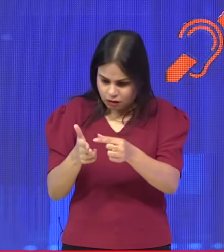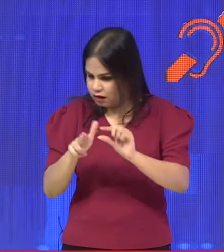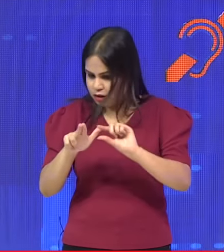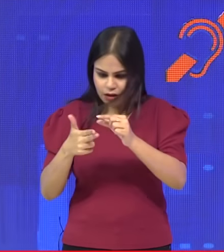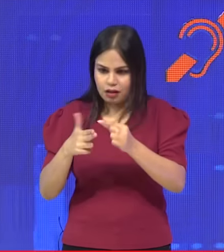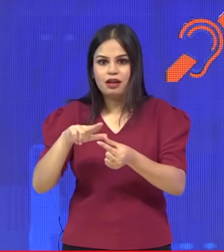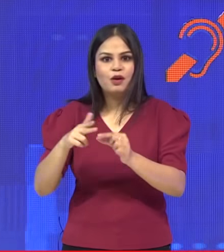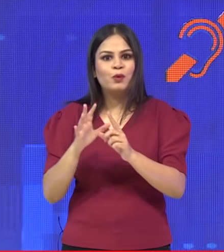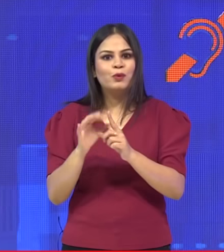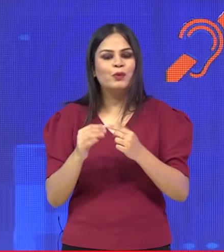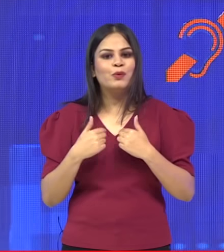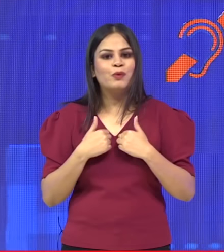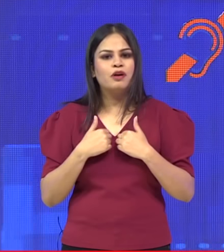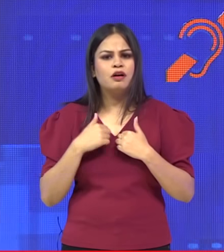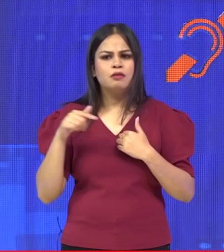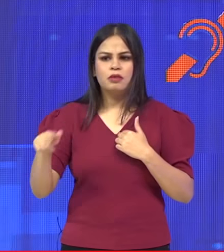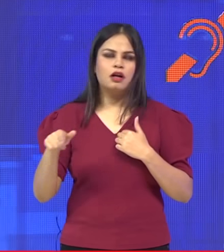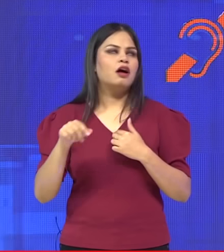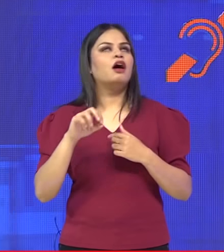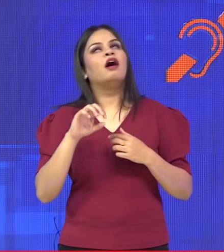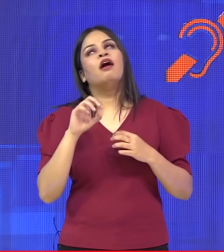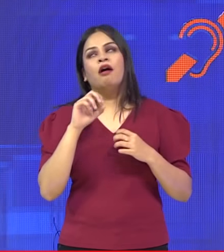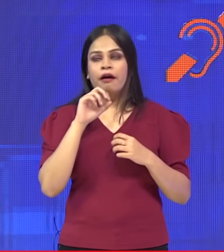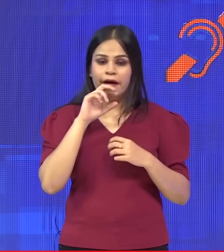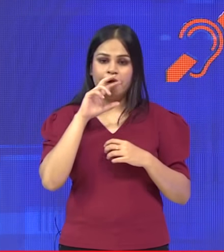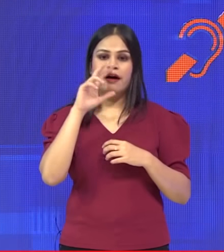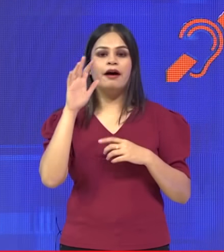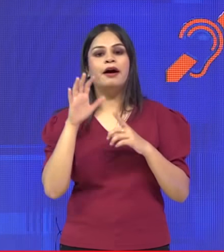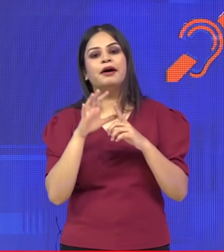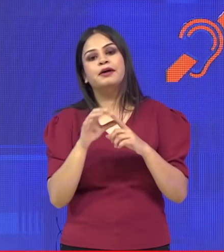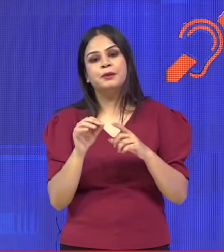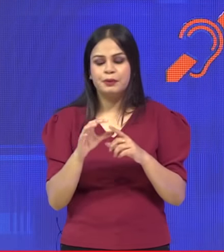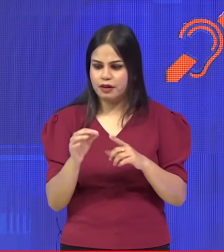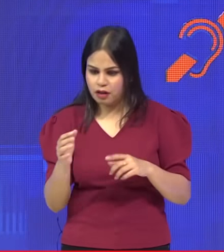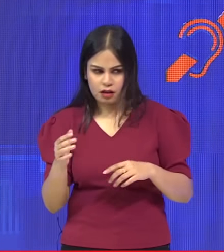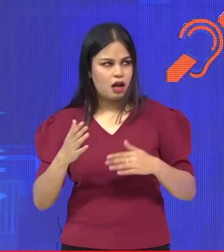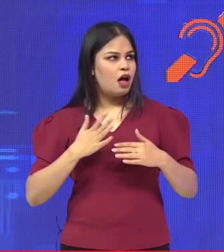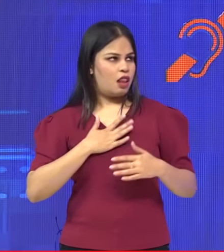तो ऐसे पठान जिंदा है